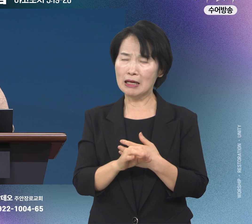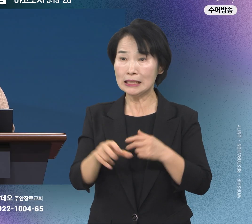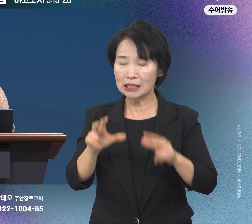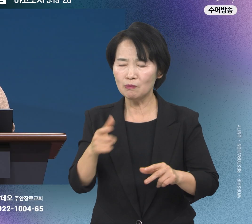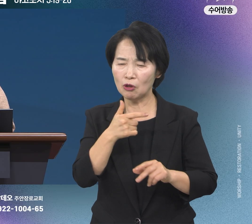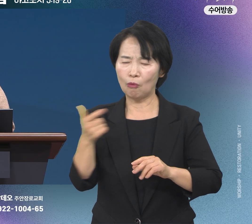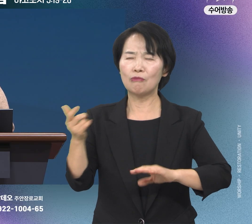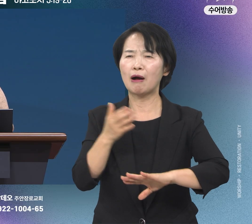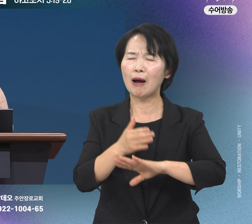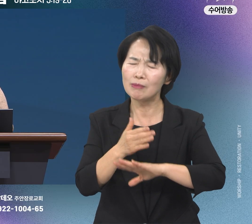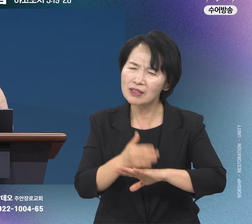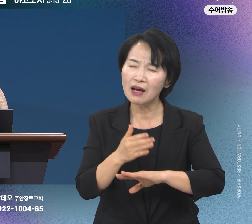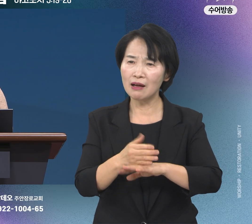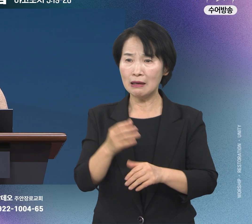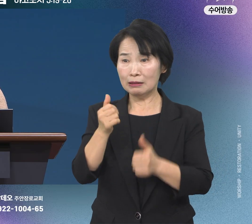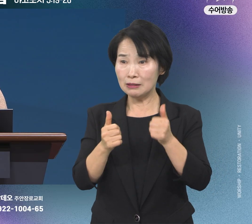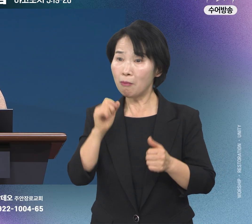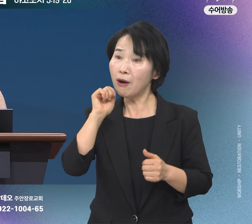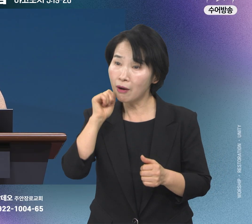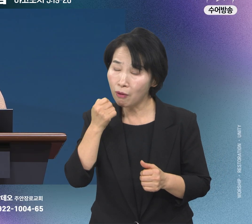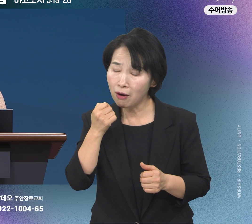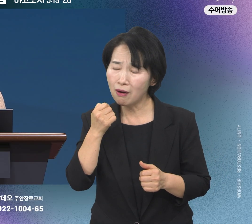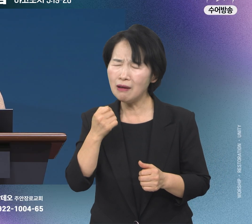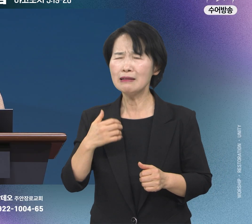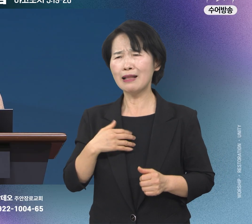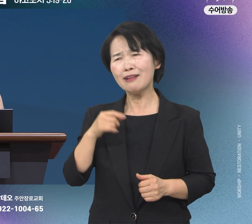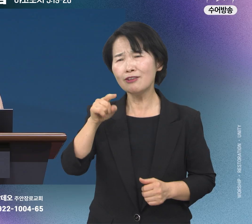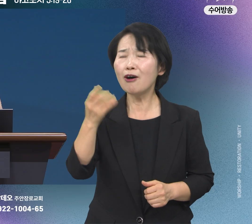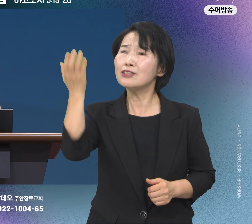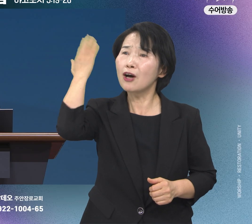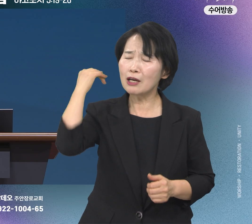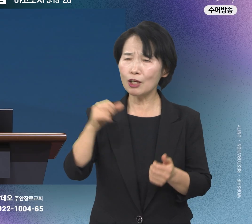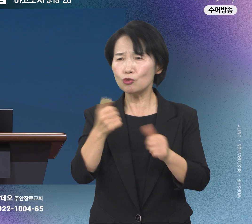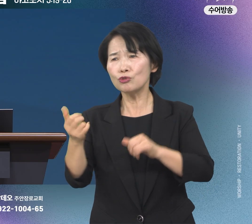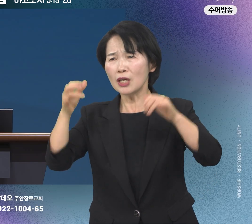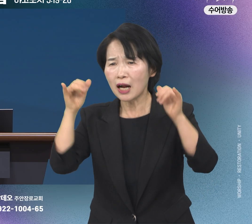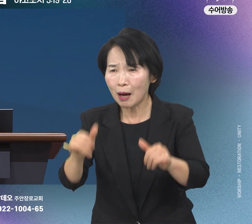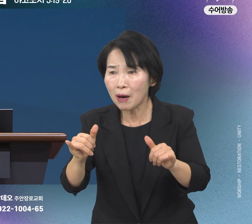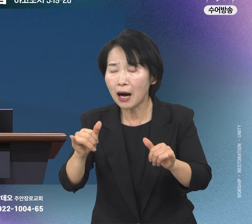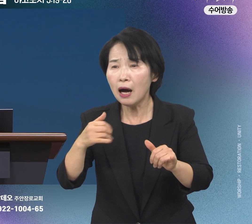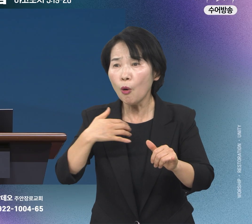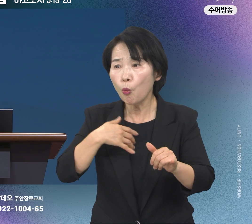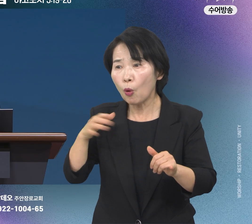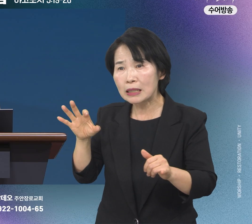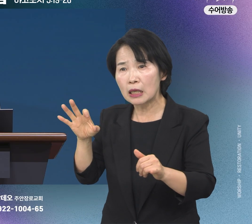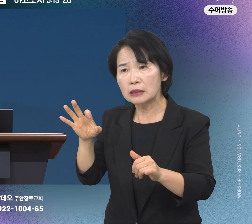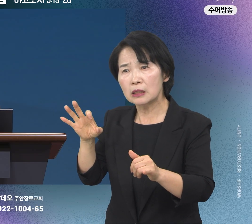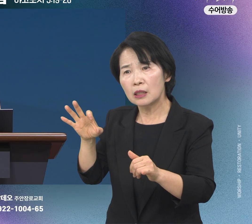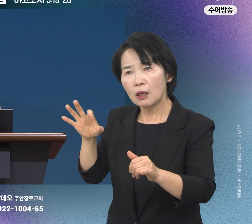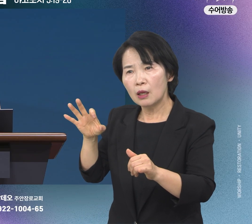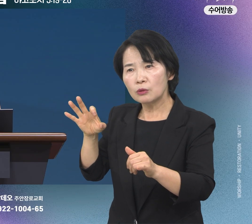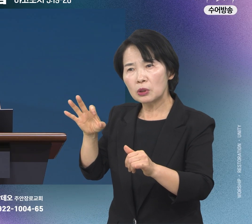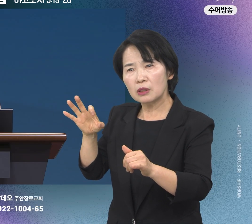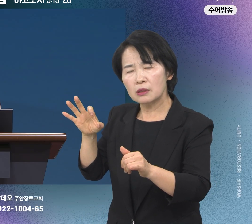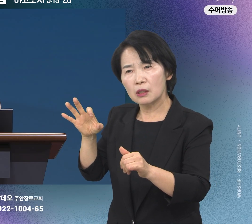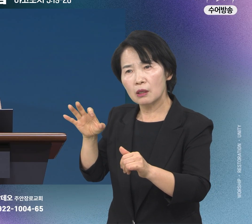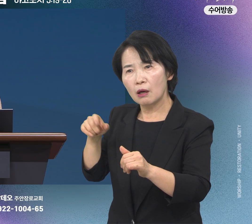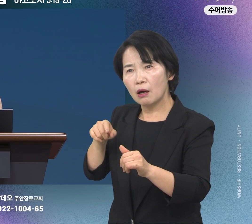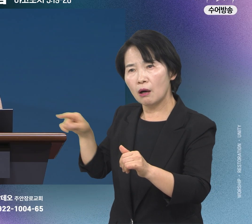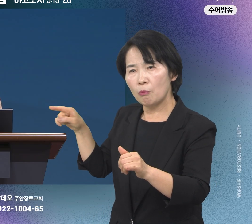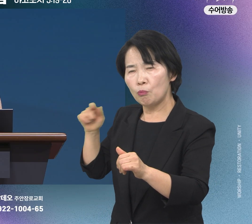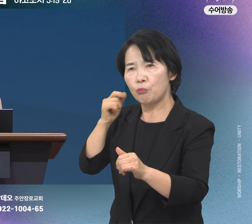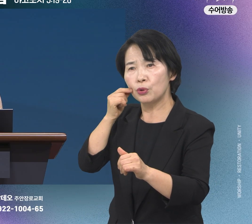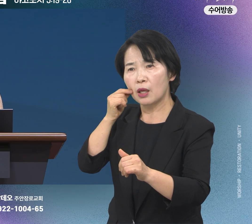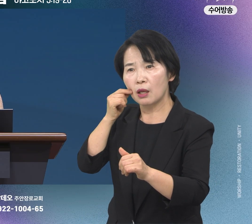이야기를 하니 나는 너가 그때 죽을까 봐 화장실을 갈 수도 없었고 화장실을 잠깐 간 그 사이에 너가 잘못될까